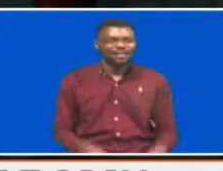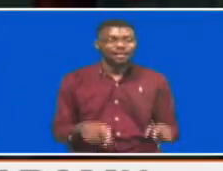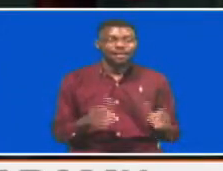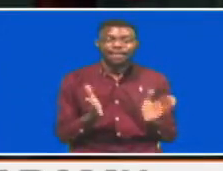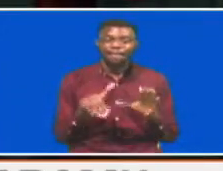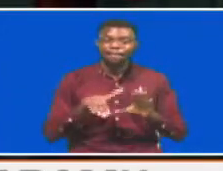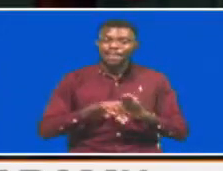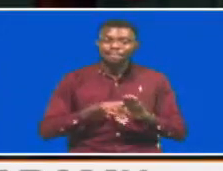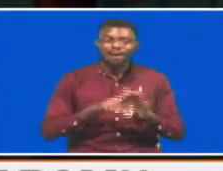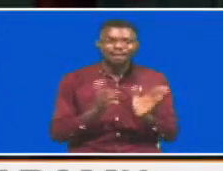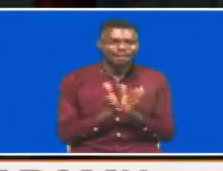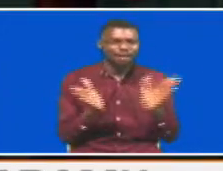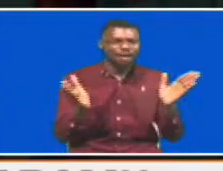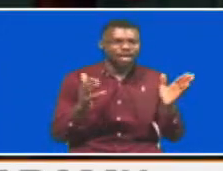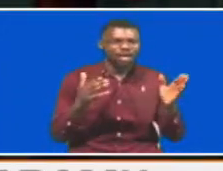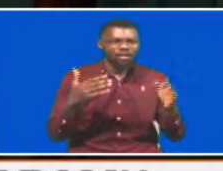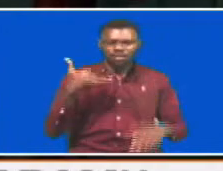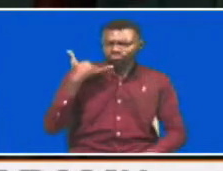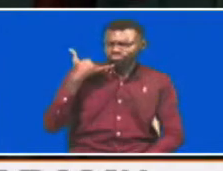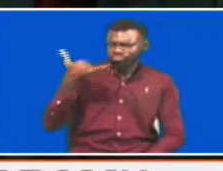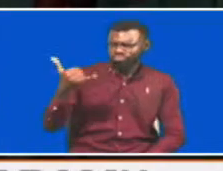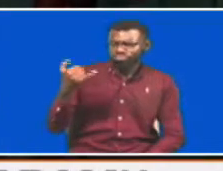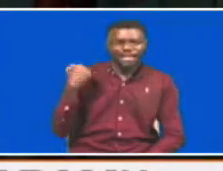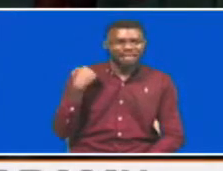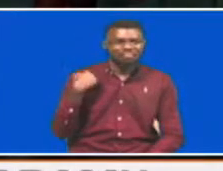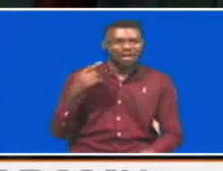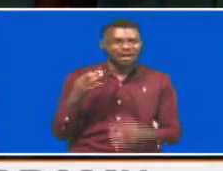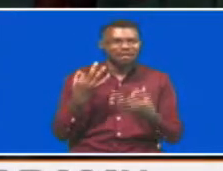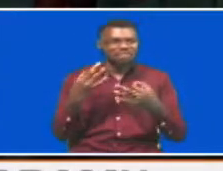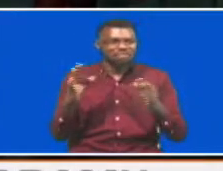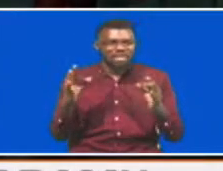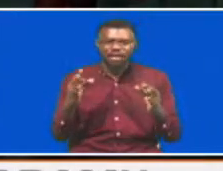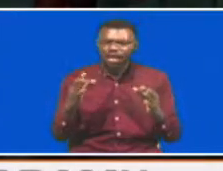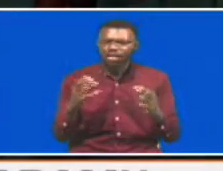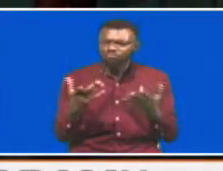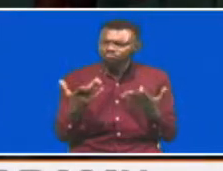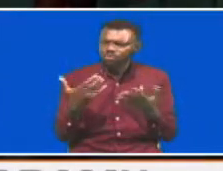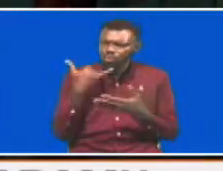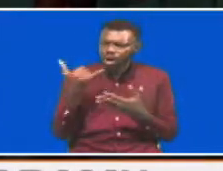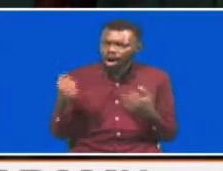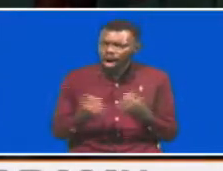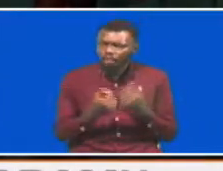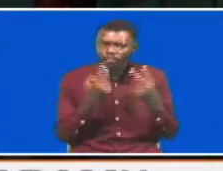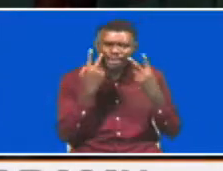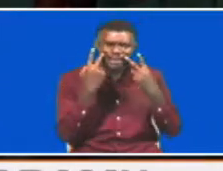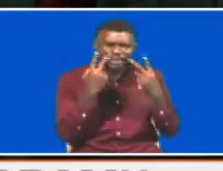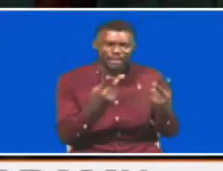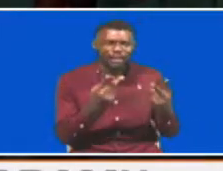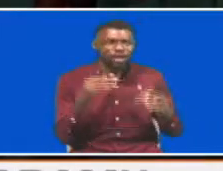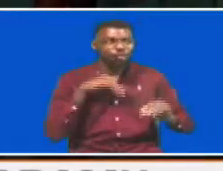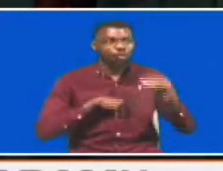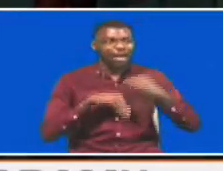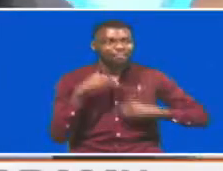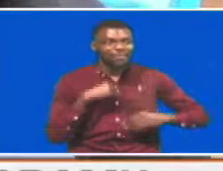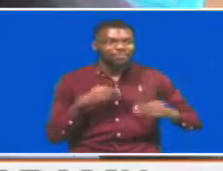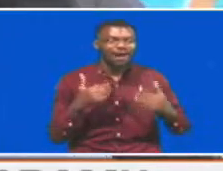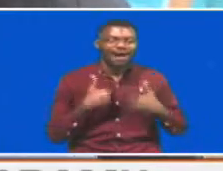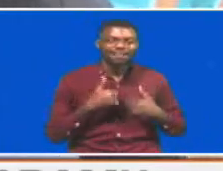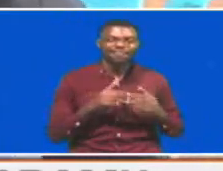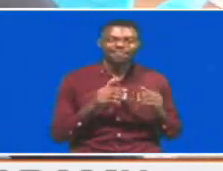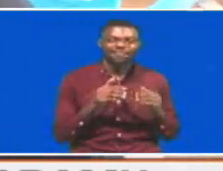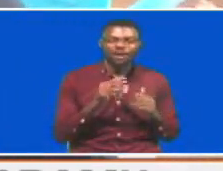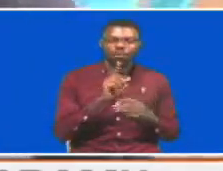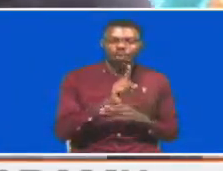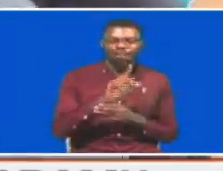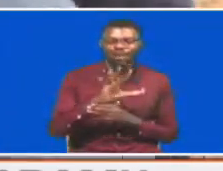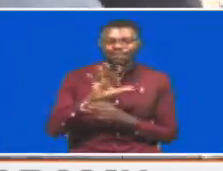of the public can use at any time that they have witnessed a corrupt conduct taking place. We have 1551. Ode